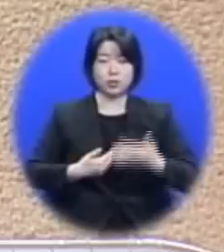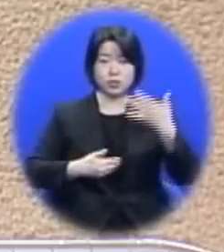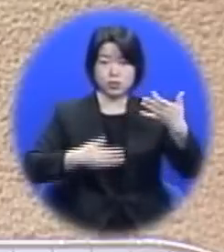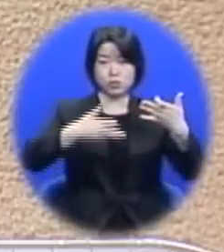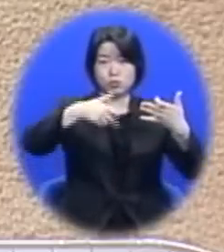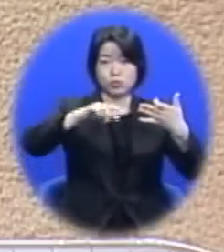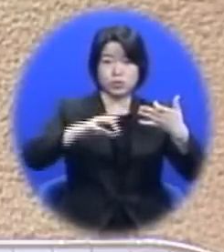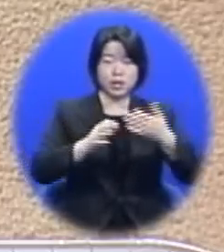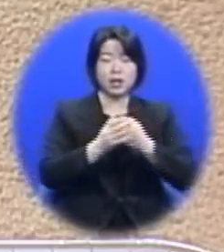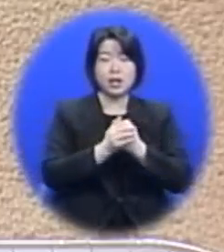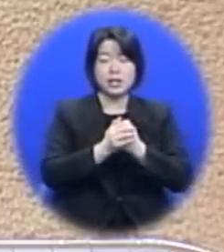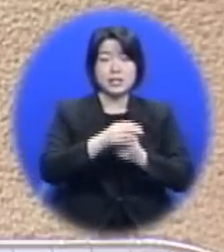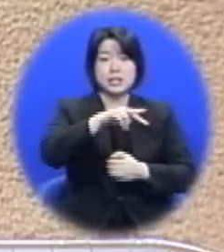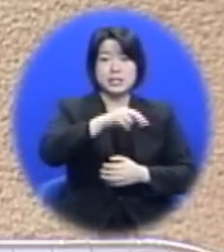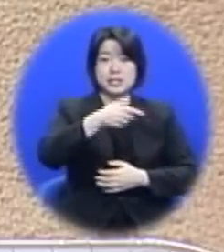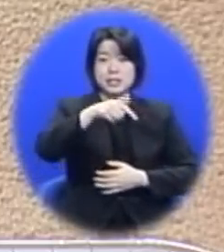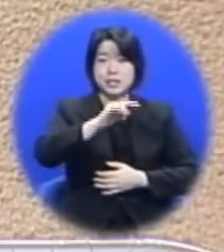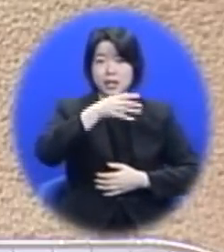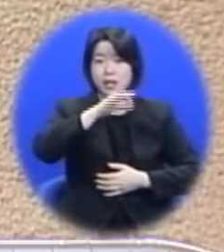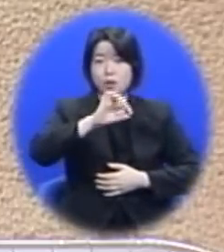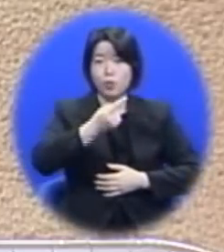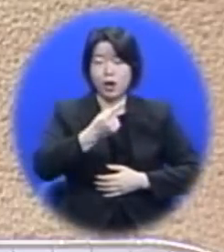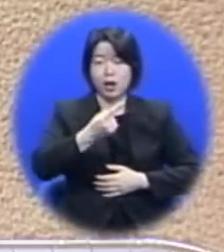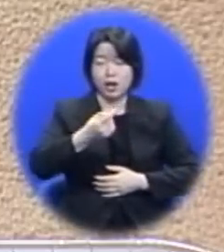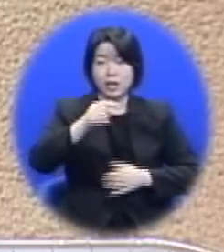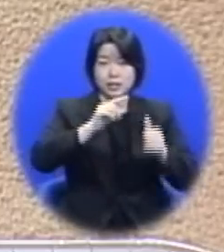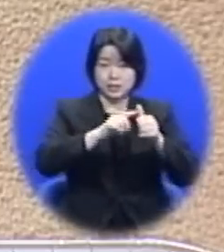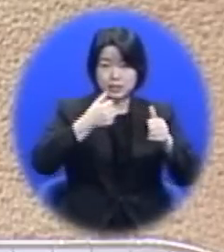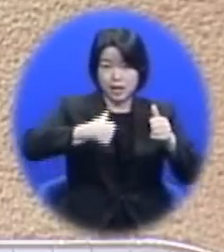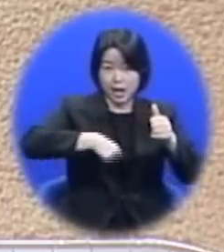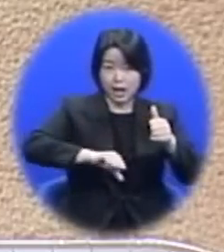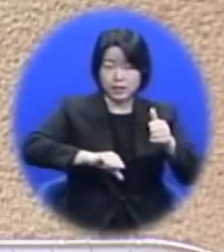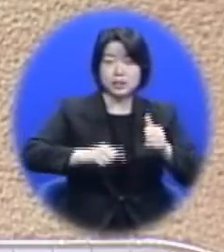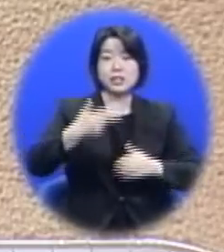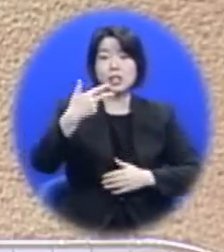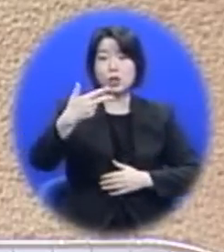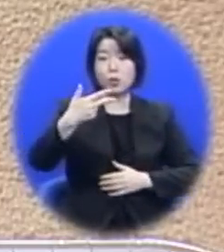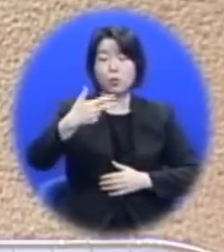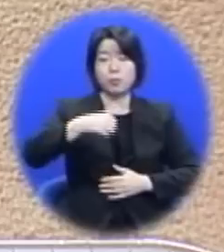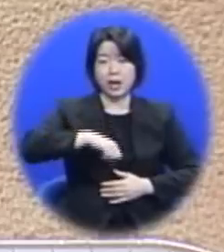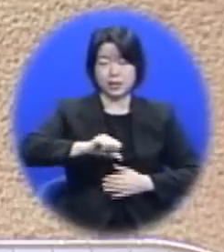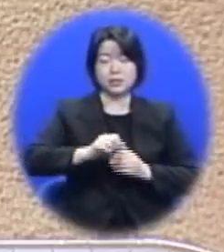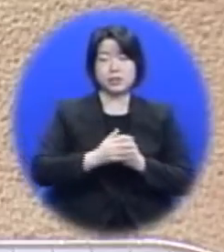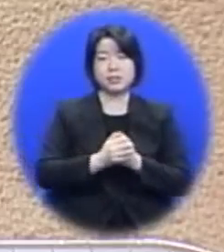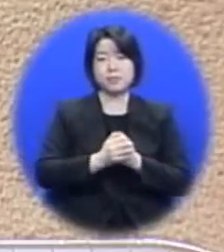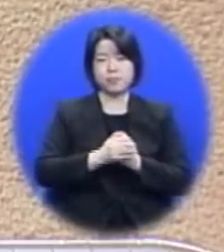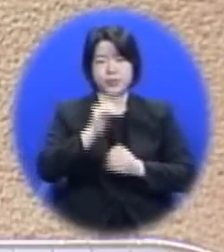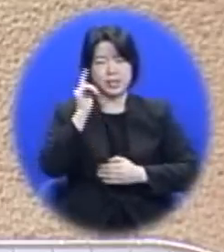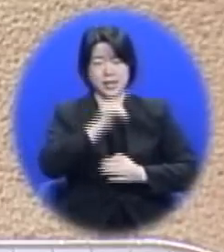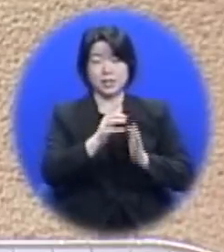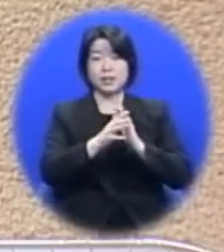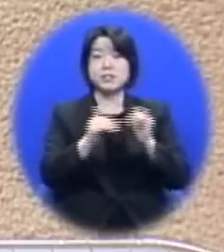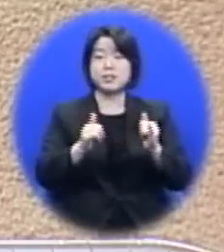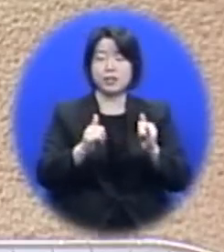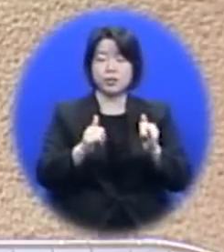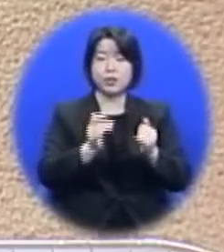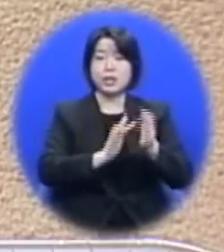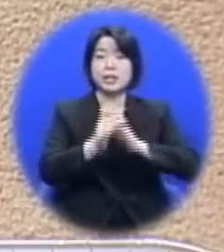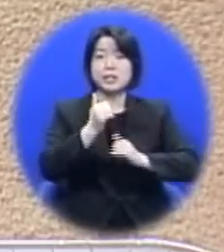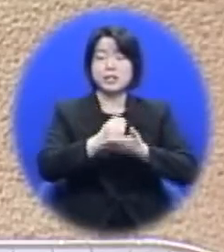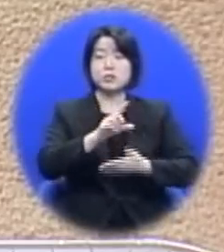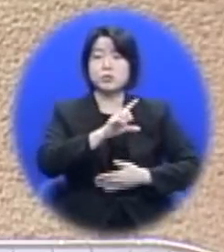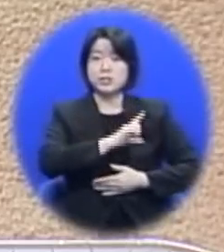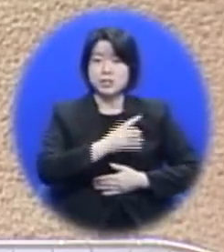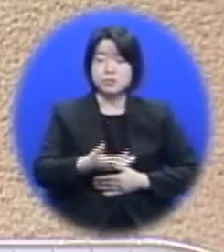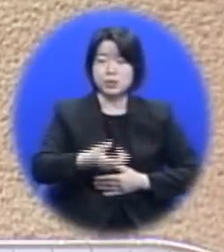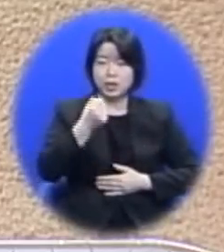스기와의 일곱 아들이, 제사장 스기와의 일곱 아들이 아주 악한 자들이었는데 사도바울이 예수님의 이름으로 병자도